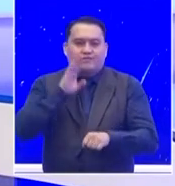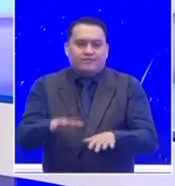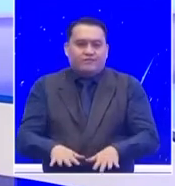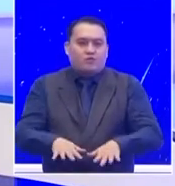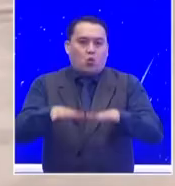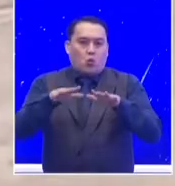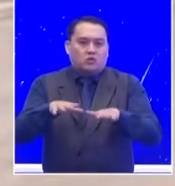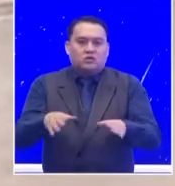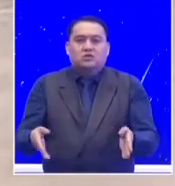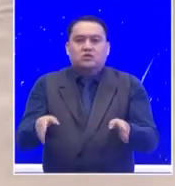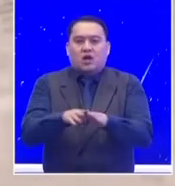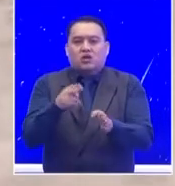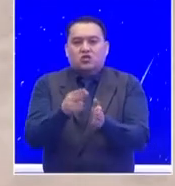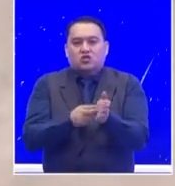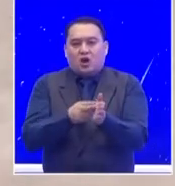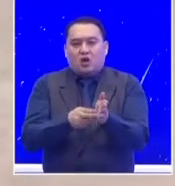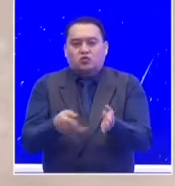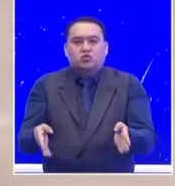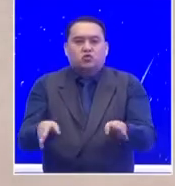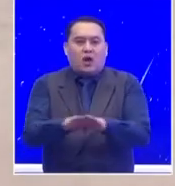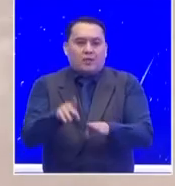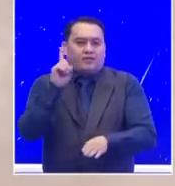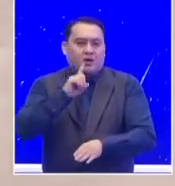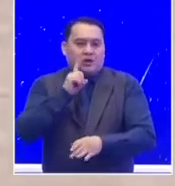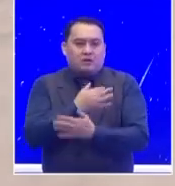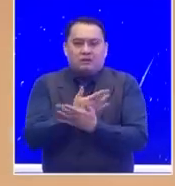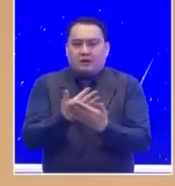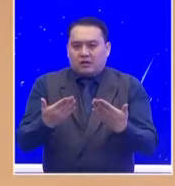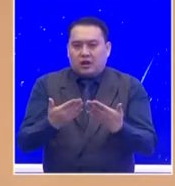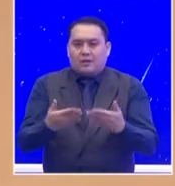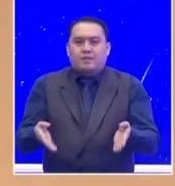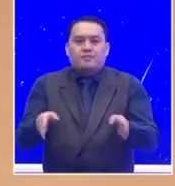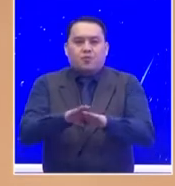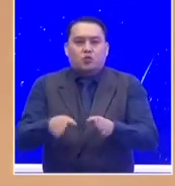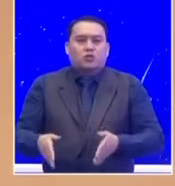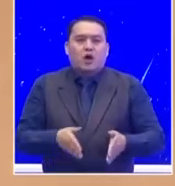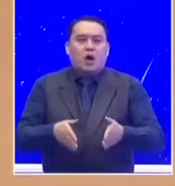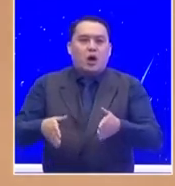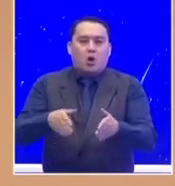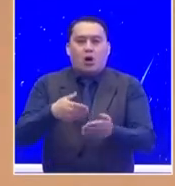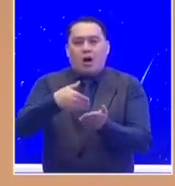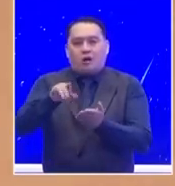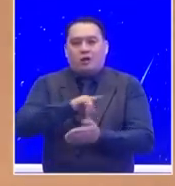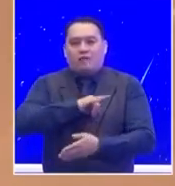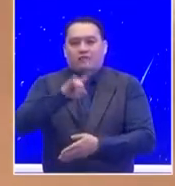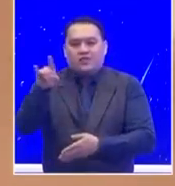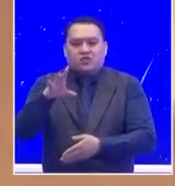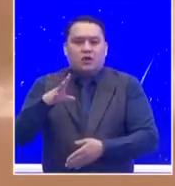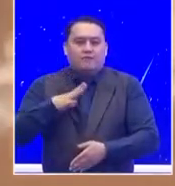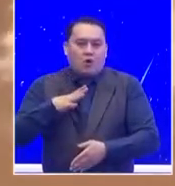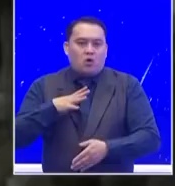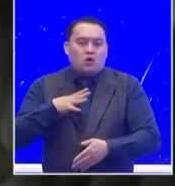В стране закрыто железнодорожное сообщение на некоторых линиях. Перекрыты автодороги, отменены сотни